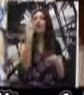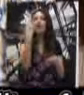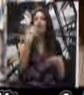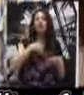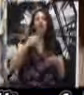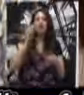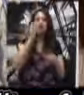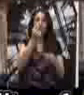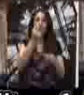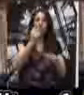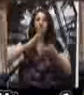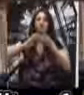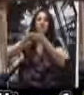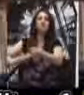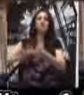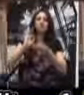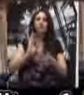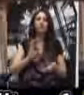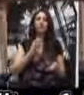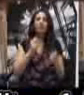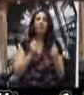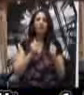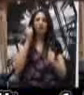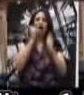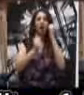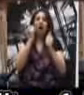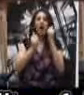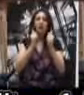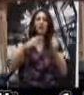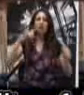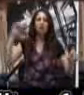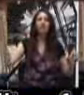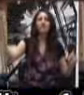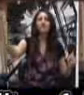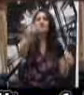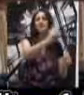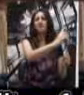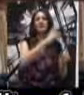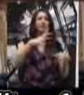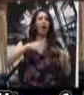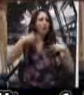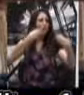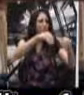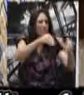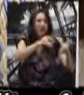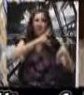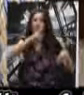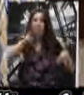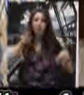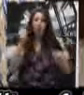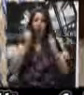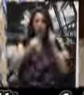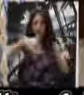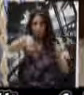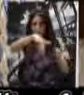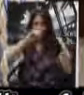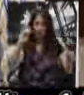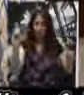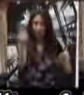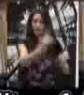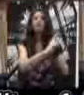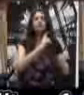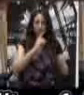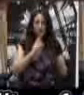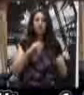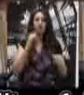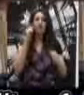احكي لي بقى ايه اللي حصل. فجم في عربيات كانوا بيجوا يلفوا كده الشيماء والدوليه، فانا اخدت لهم تلاجه. العربيات دي بتلف في الشوارع؟ كان